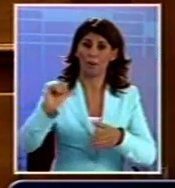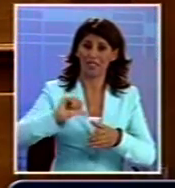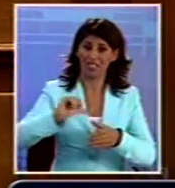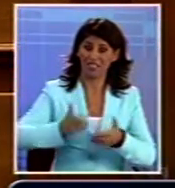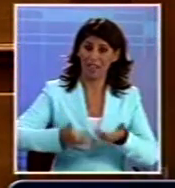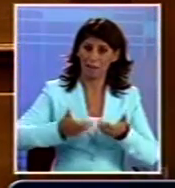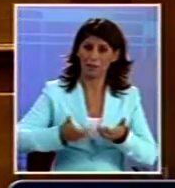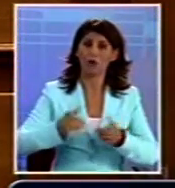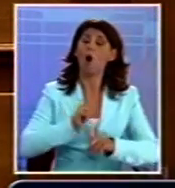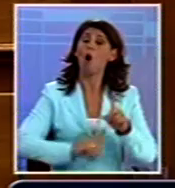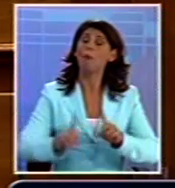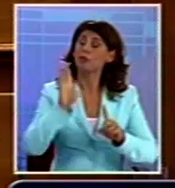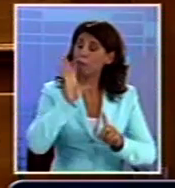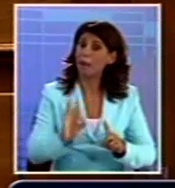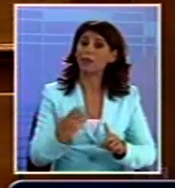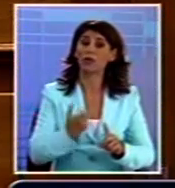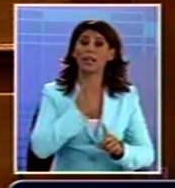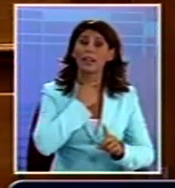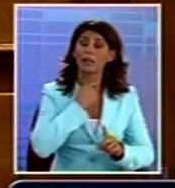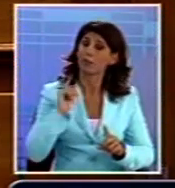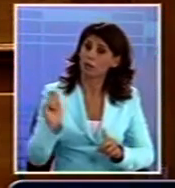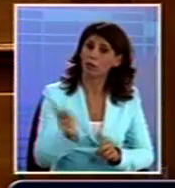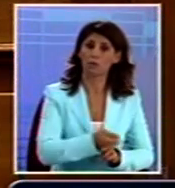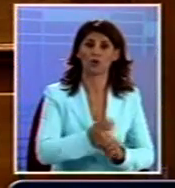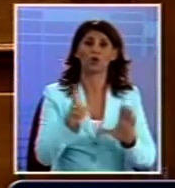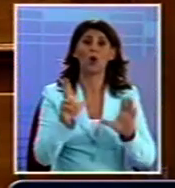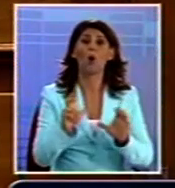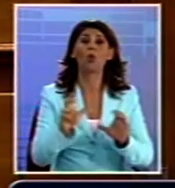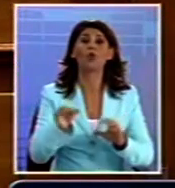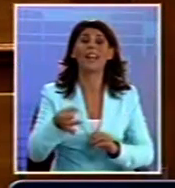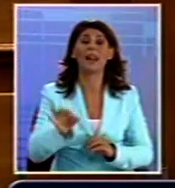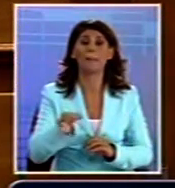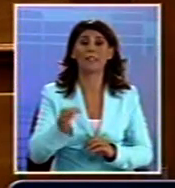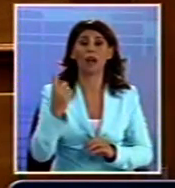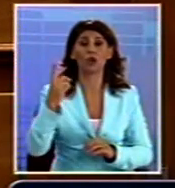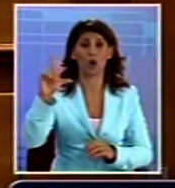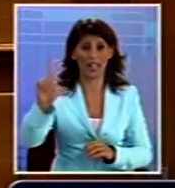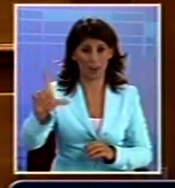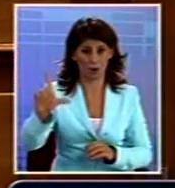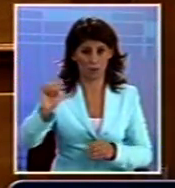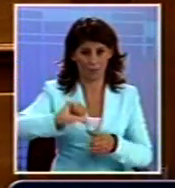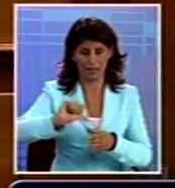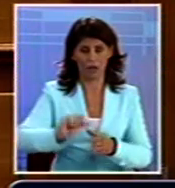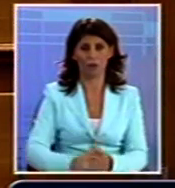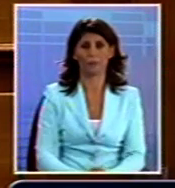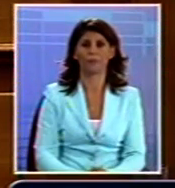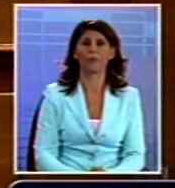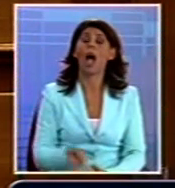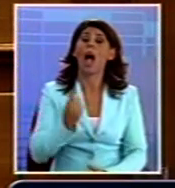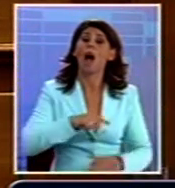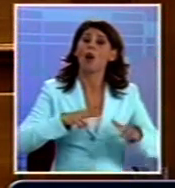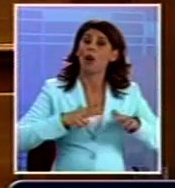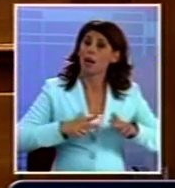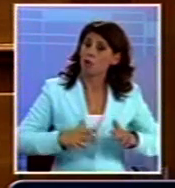θέρμανσης ώστε όσοι το έχουν πραγματικά ανάγκη να το παίρνουν στα 80 λεπτά το λίτρο. Άλλη